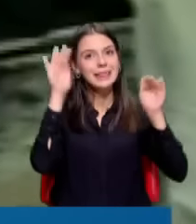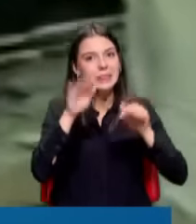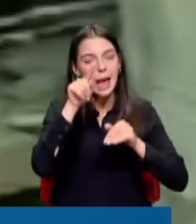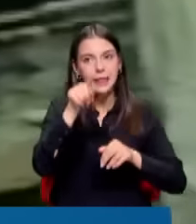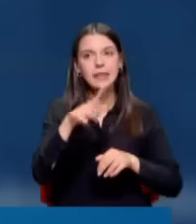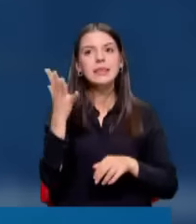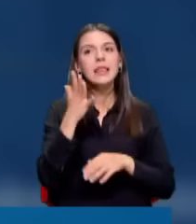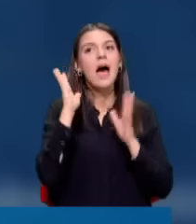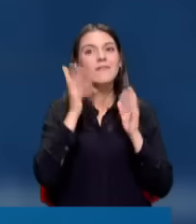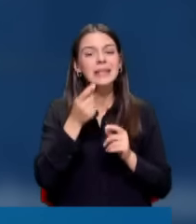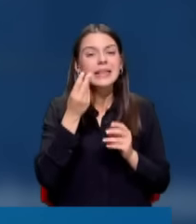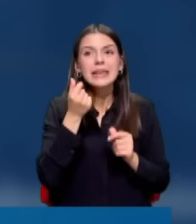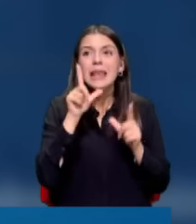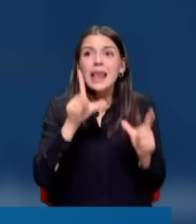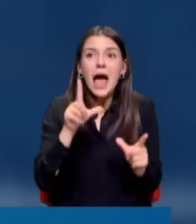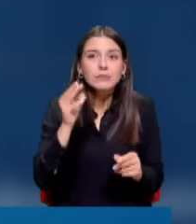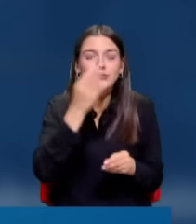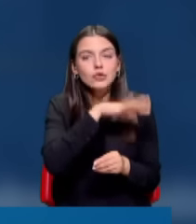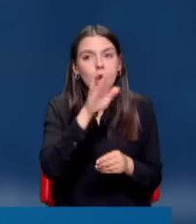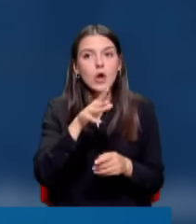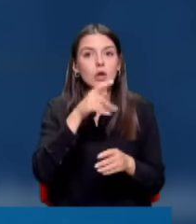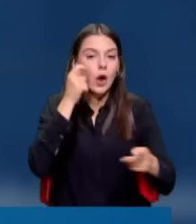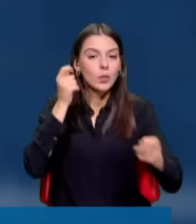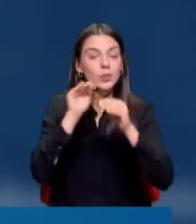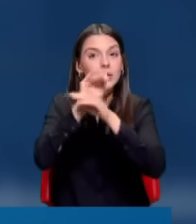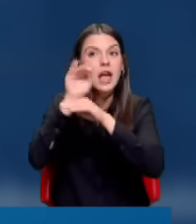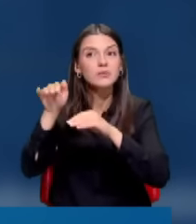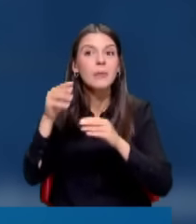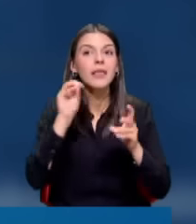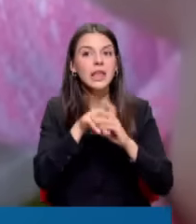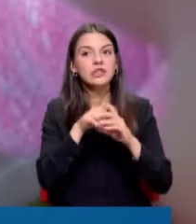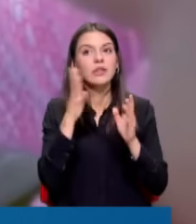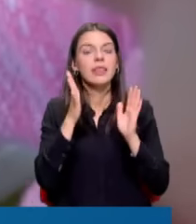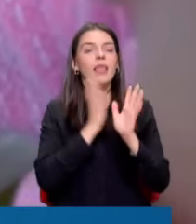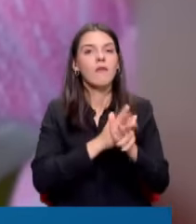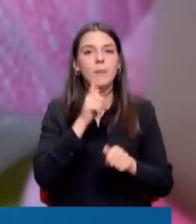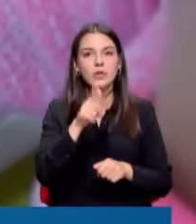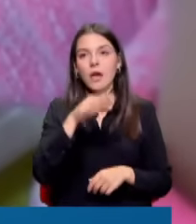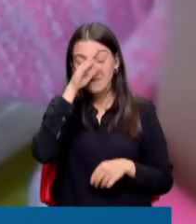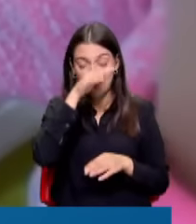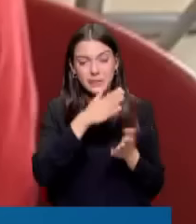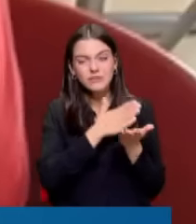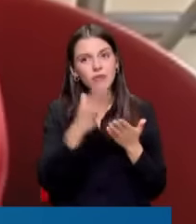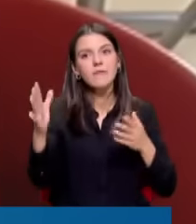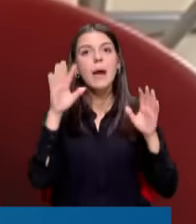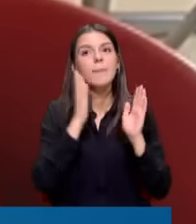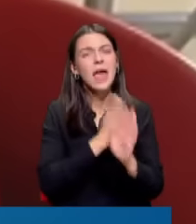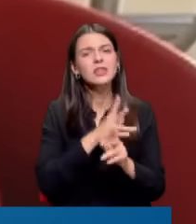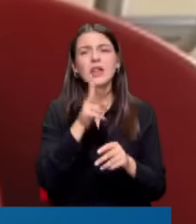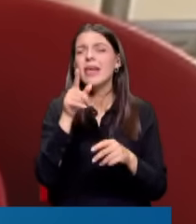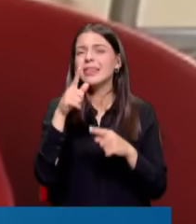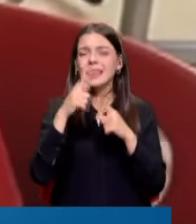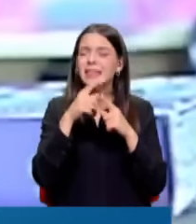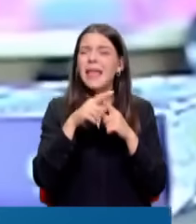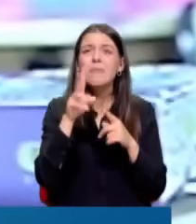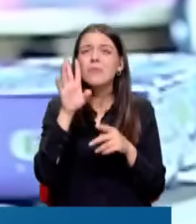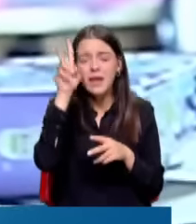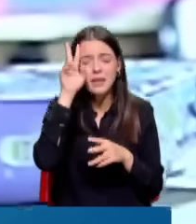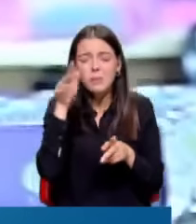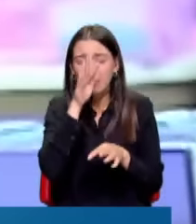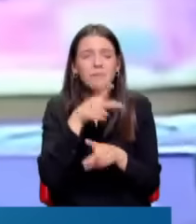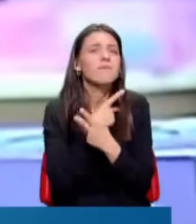ihtiyaç sahibi çocuğa ulaşmak için tüm hızıyla devam ediyor. Fenerbahçe sezon boyunca sürecek kampanya için, takım fark etmeksizin çocuklar